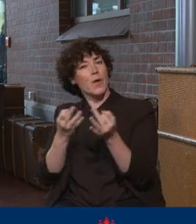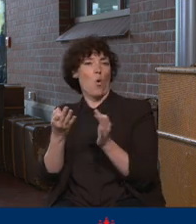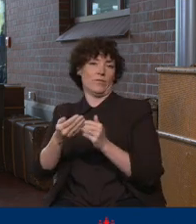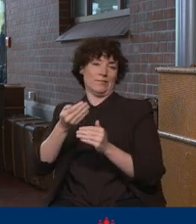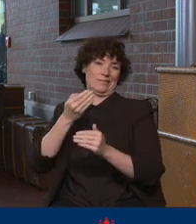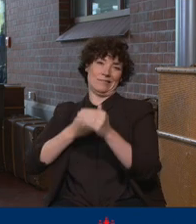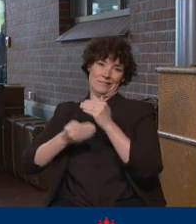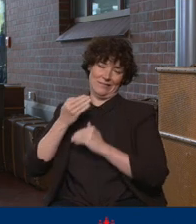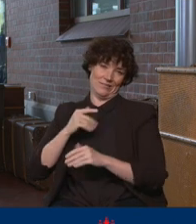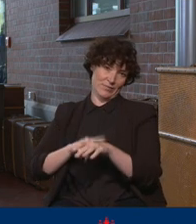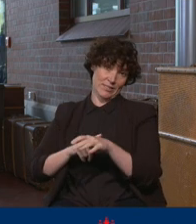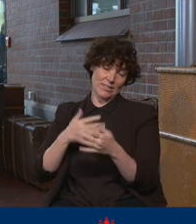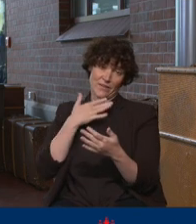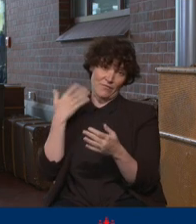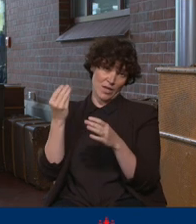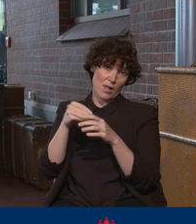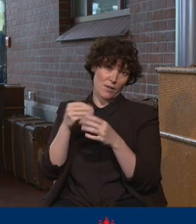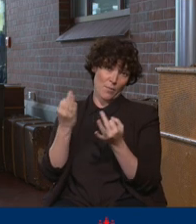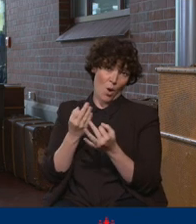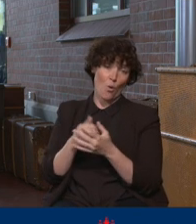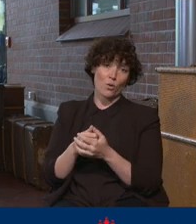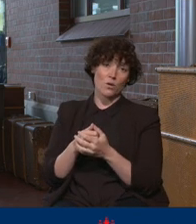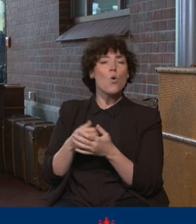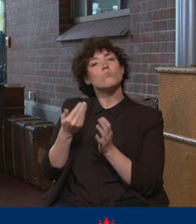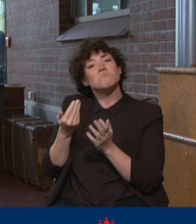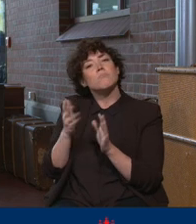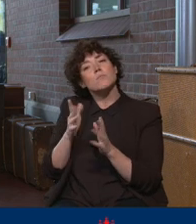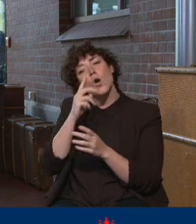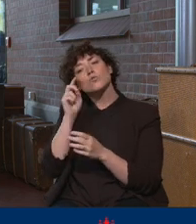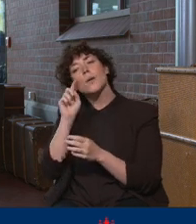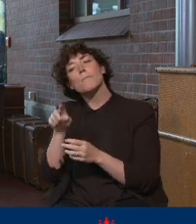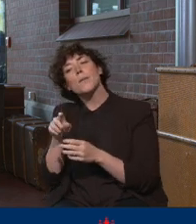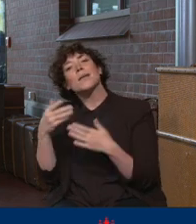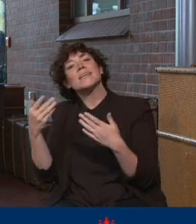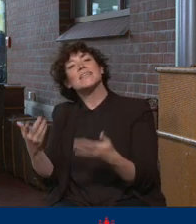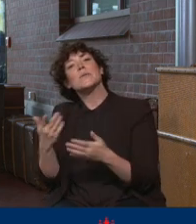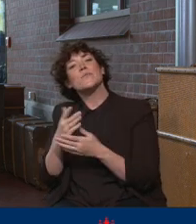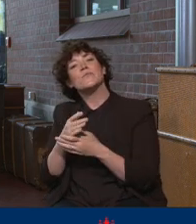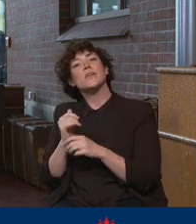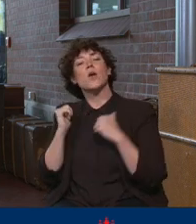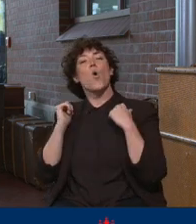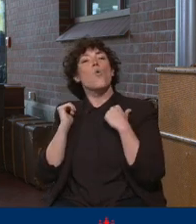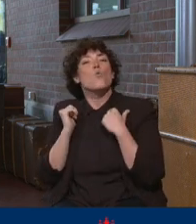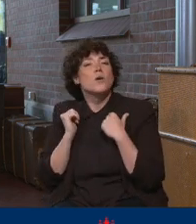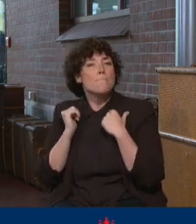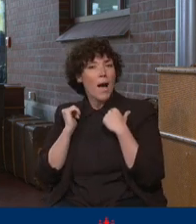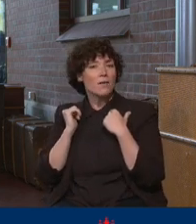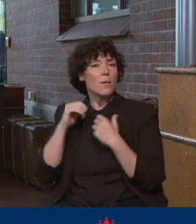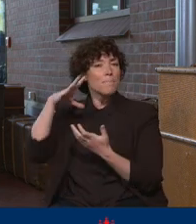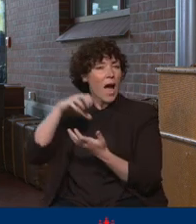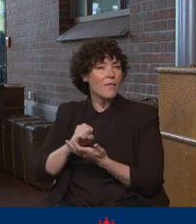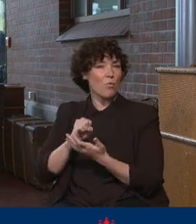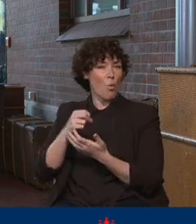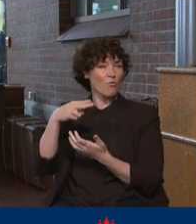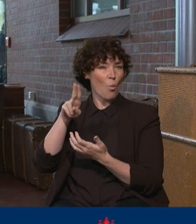einem etwas anderen blick darauf geschaut worden dann gibt es für einzelne teilbereiche gepackt bahnhof schon planungen die relativ weit